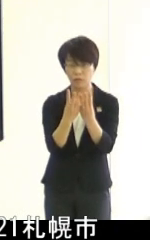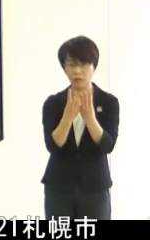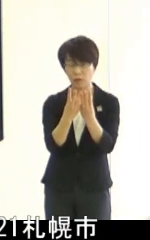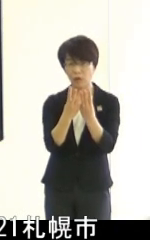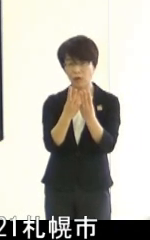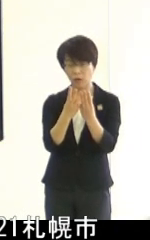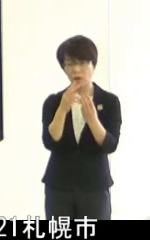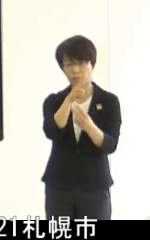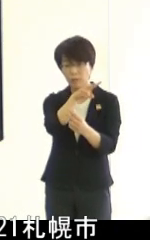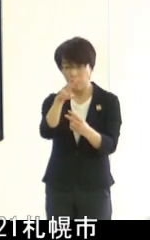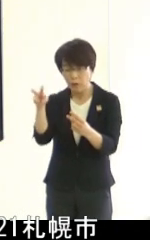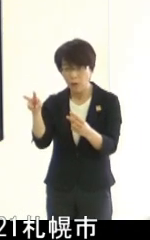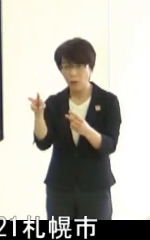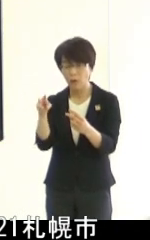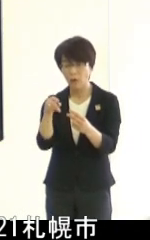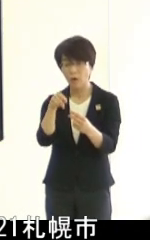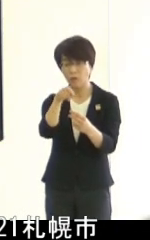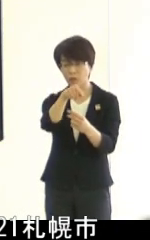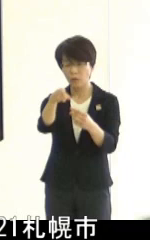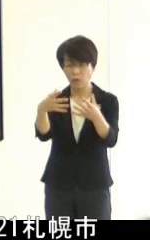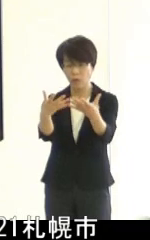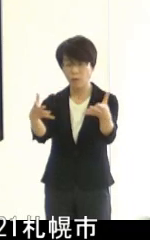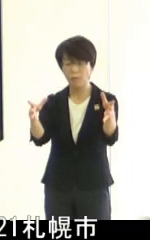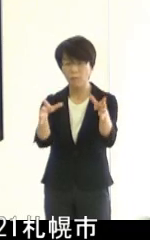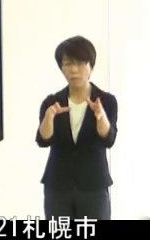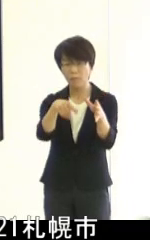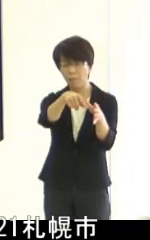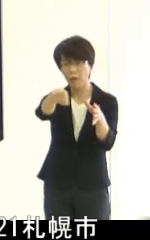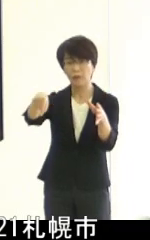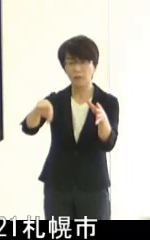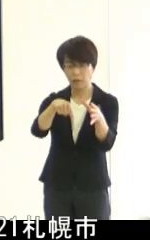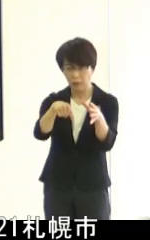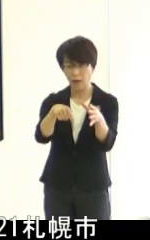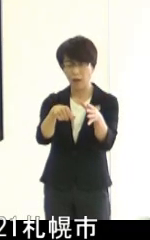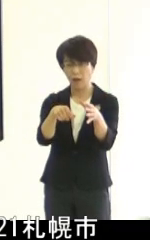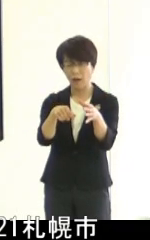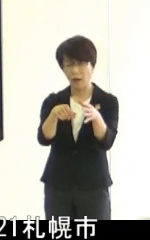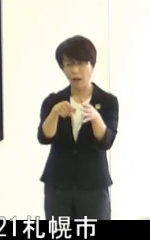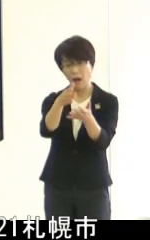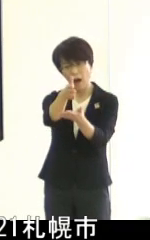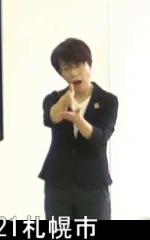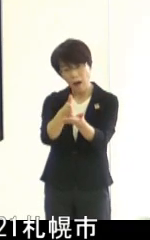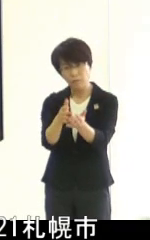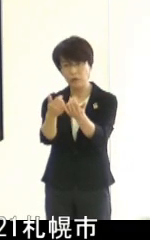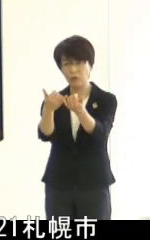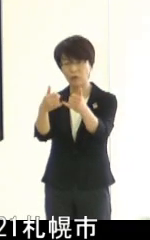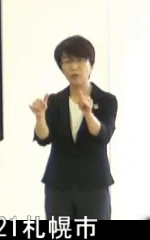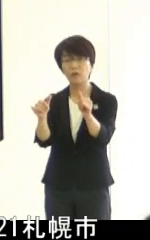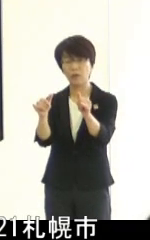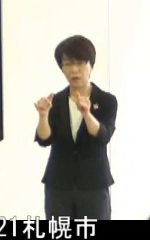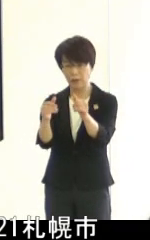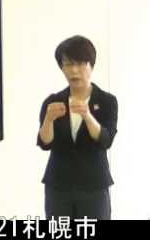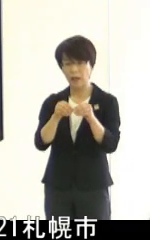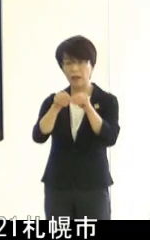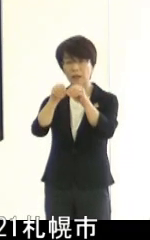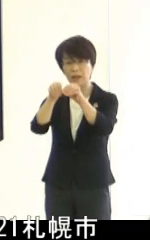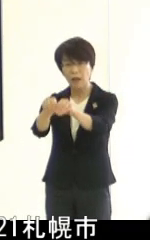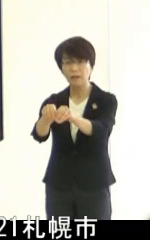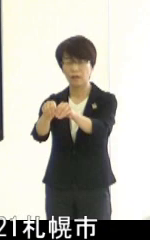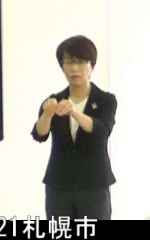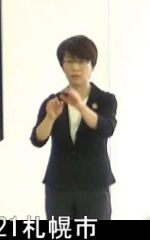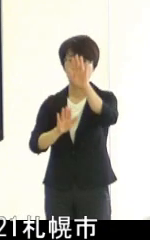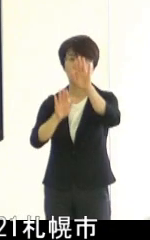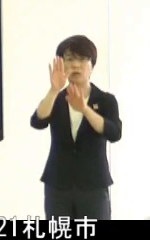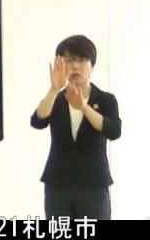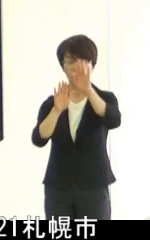半分の方その場にいらっしゃった方のですね半数に観戦をするという状況が出てきて